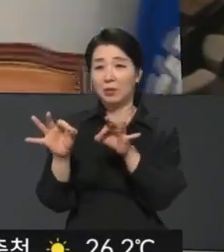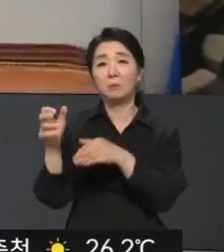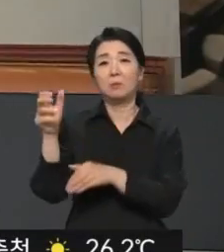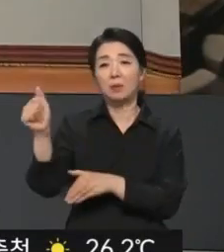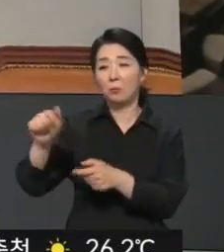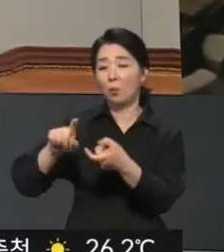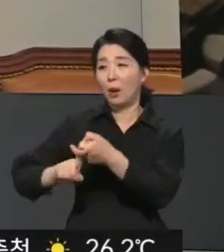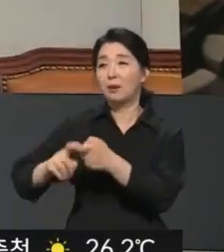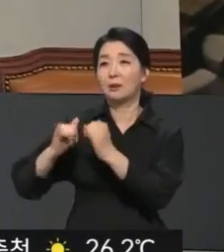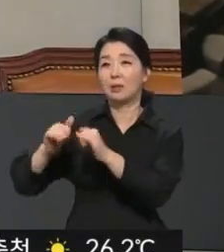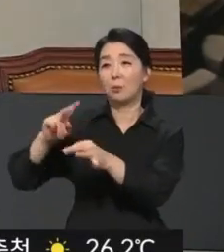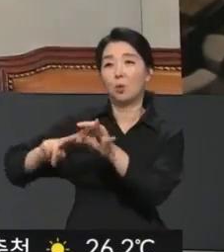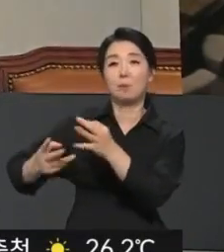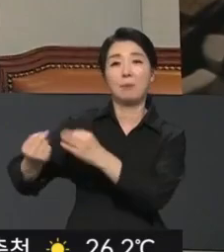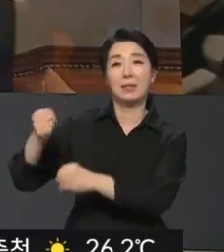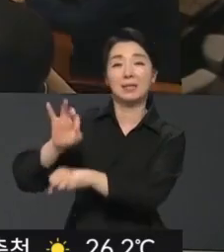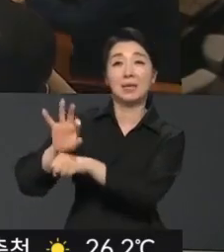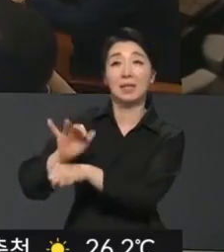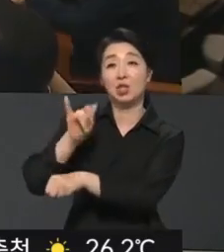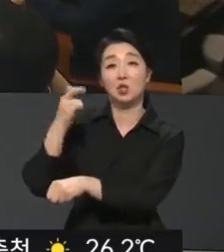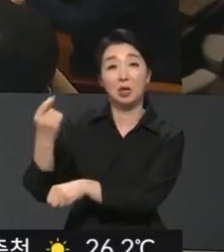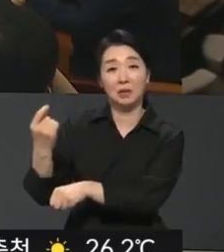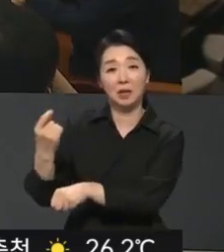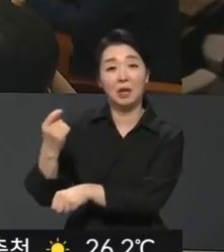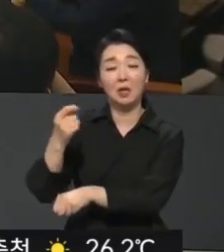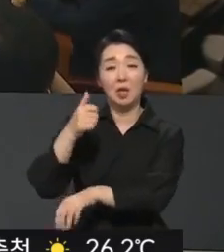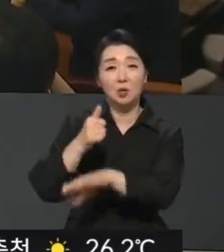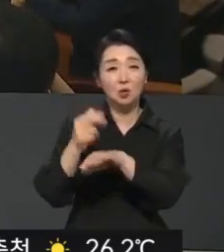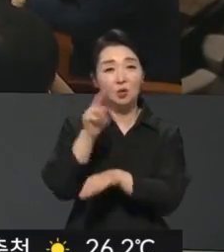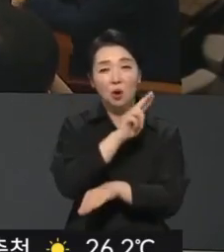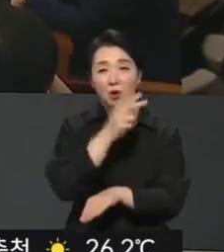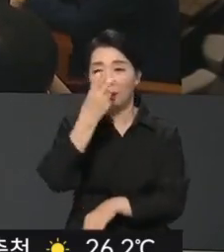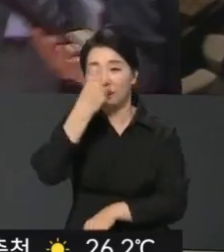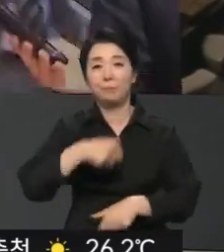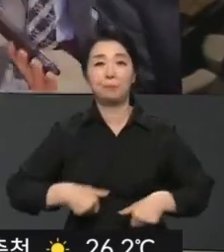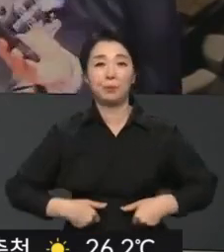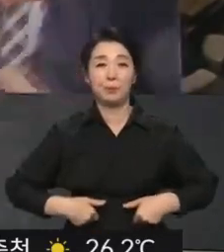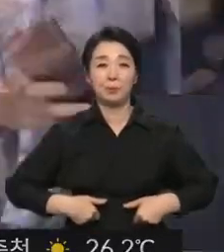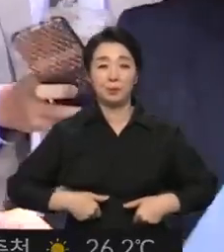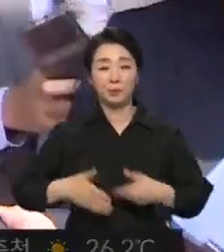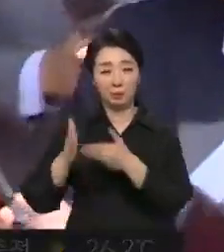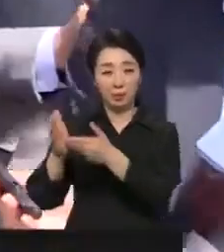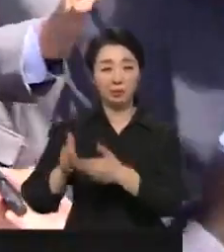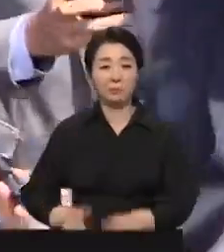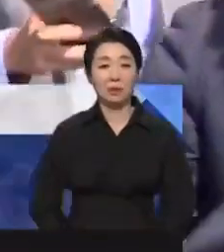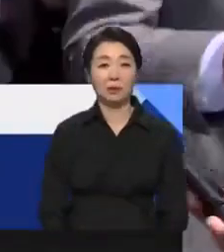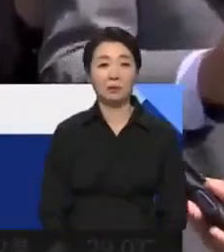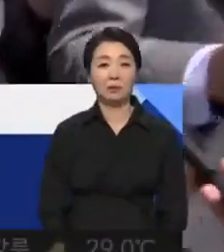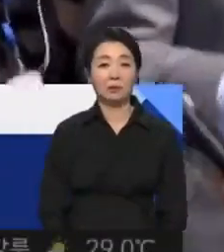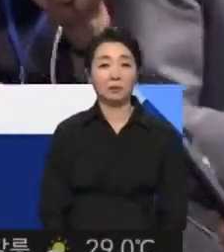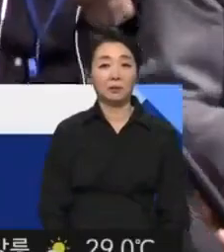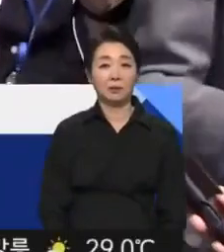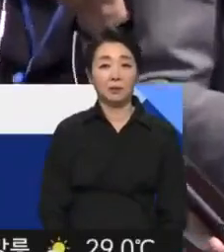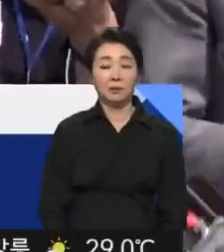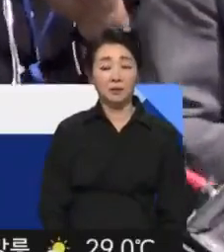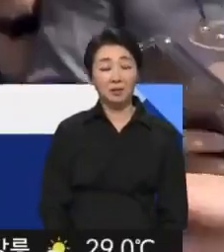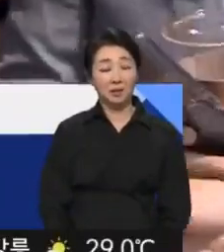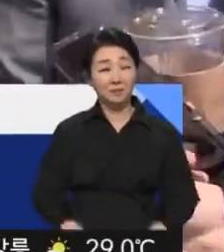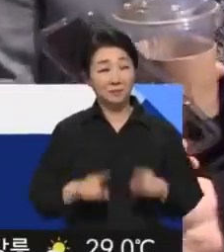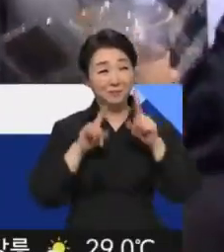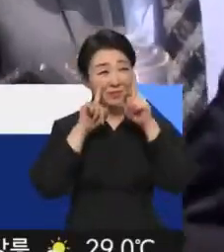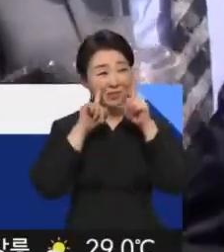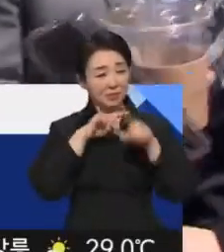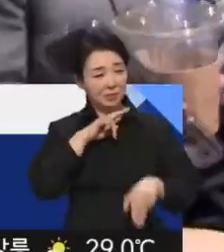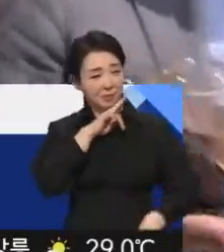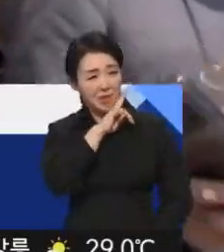같다 이렇게 맞받았는데요. 여야 전수조사를 하자고 했습니다. 그런 의심이 들면 우리가 제안한 대로